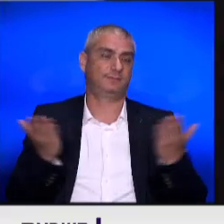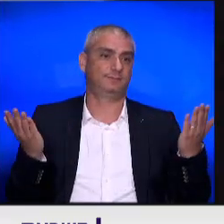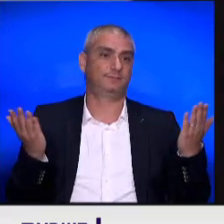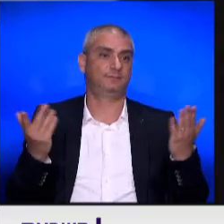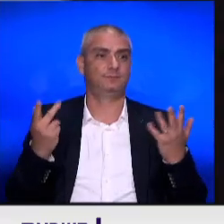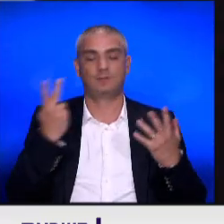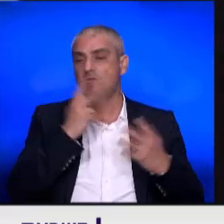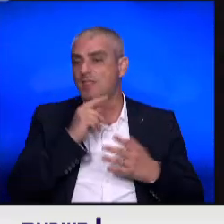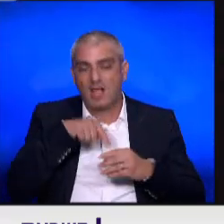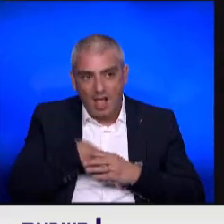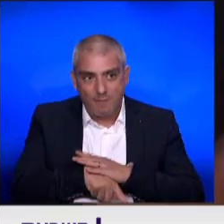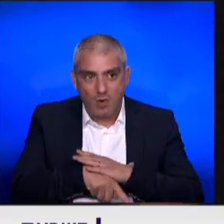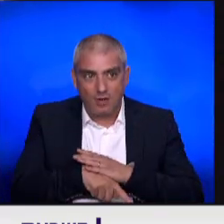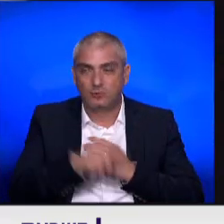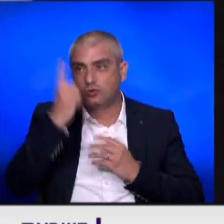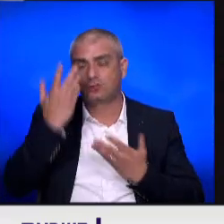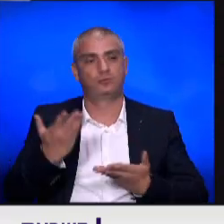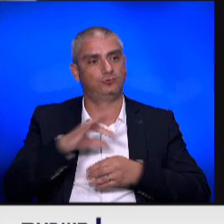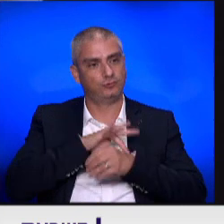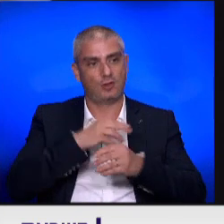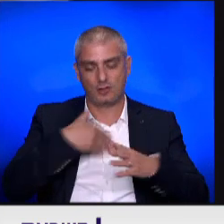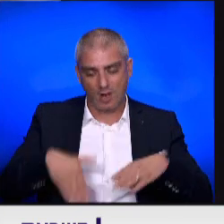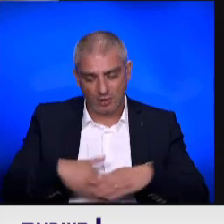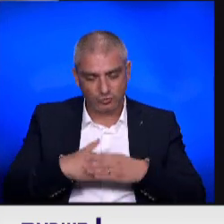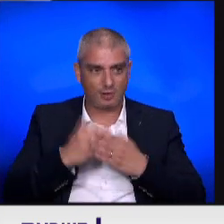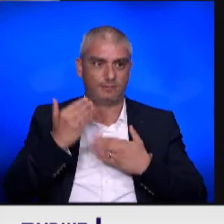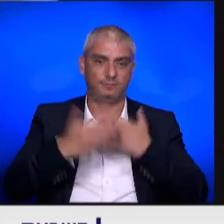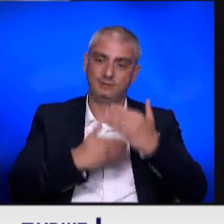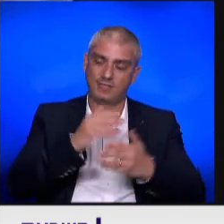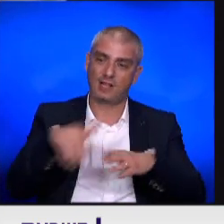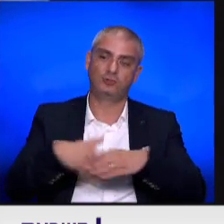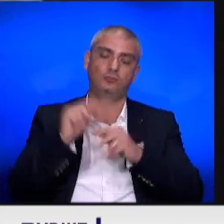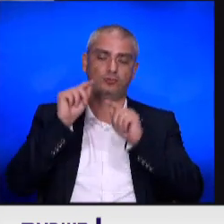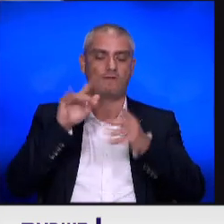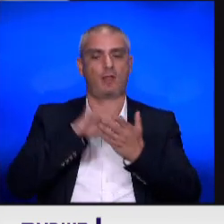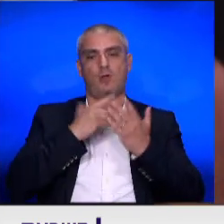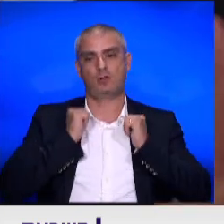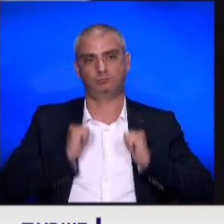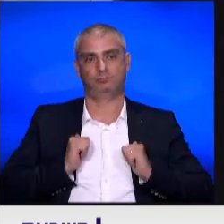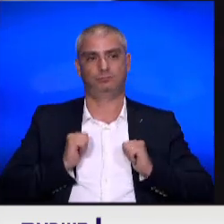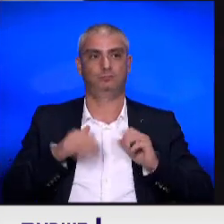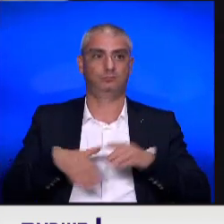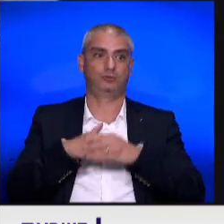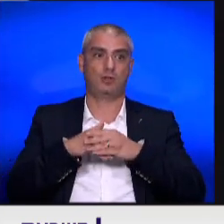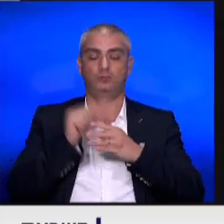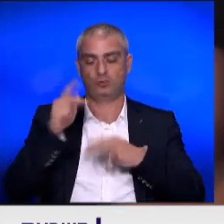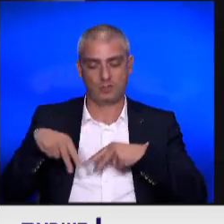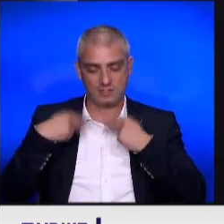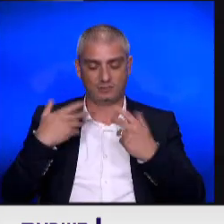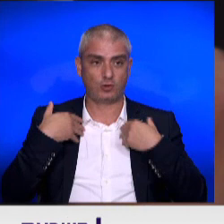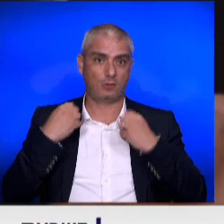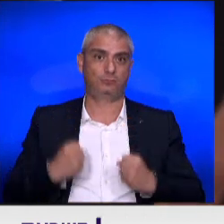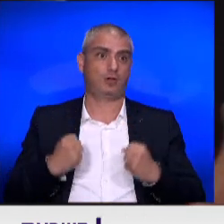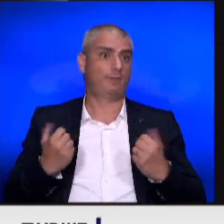במובן הכי עמוק, שהקדוש ברוך הוא יוליך אותו לשלום, יצעיד אותו לשלום, שהוא יגיע למחוז חפצו לשלום, שהוא יחזור בשלום.